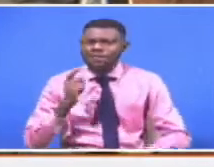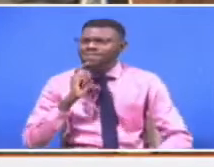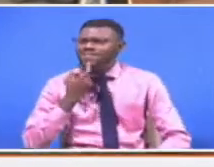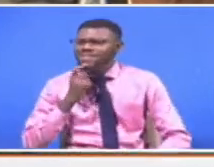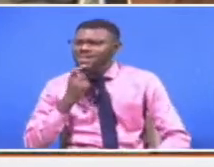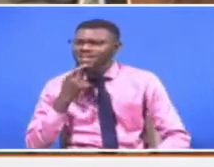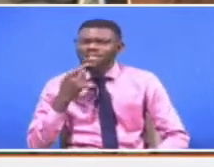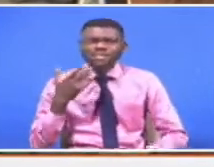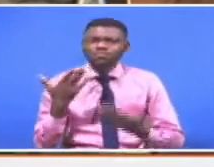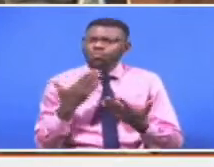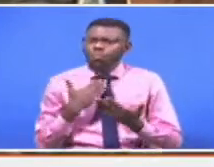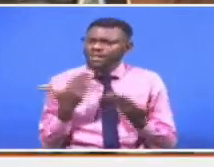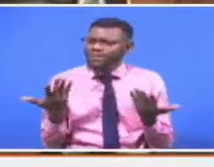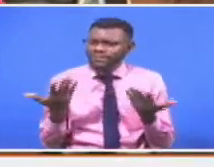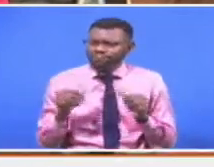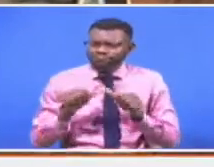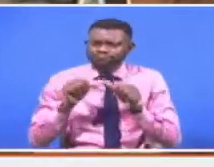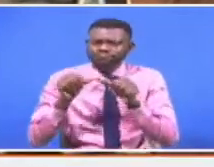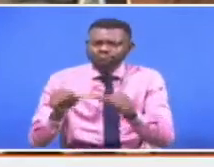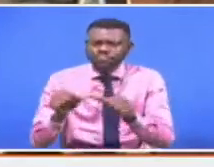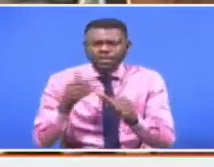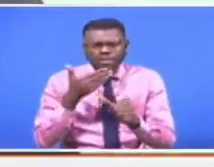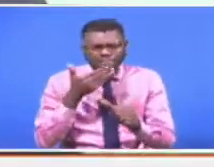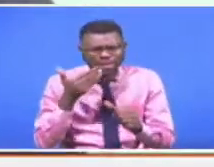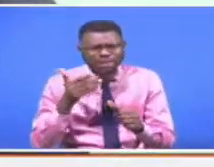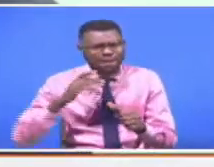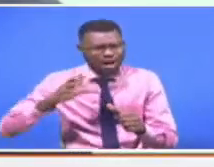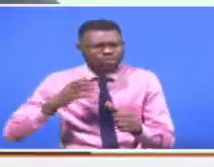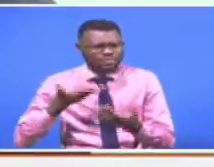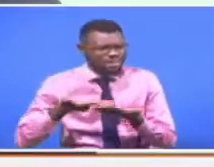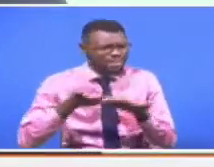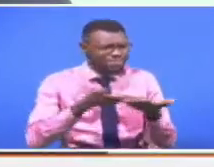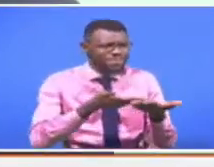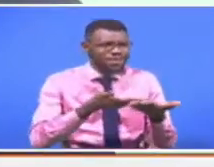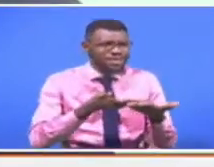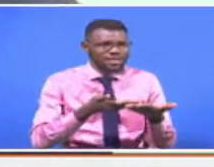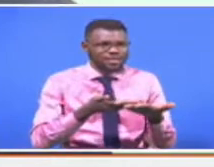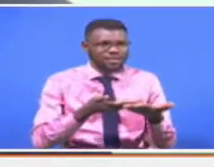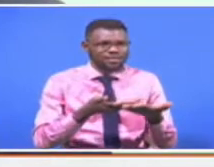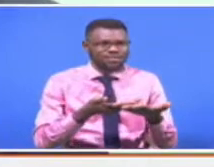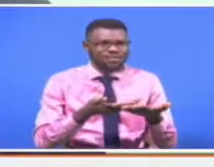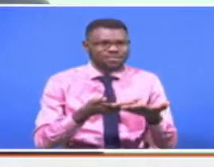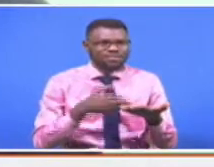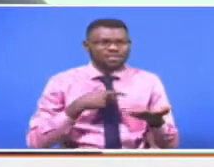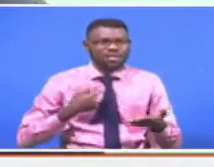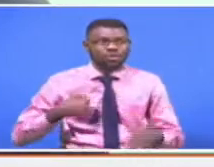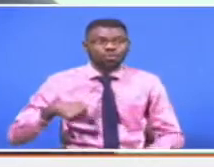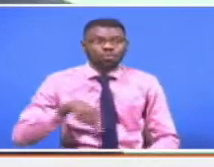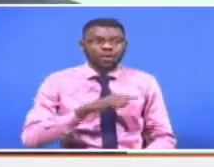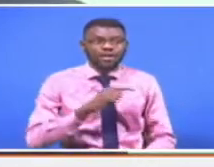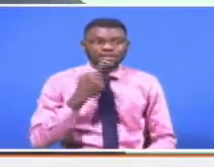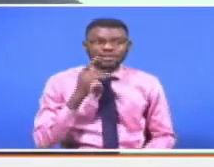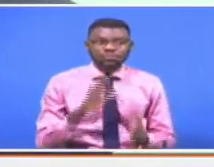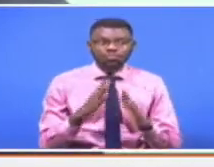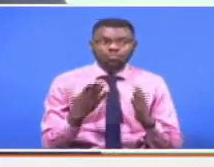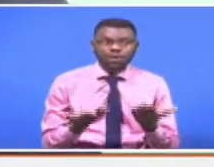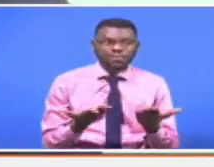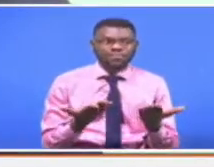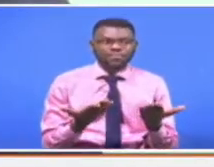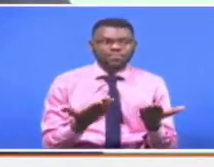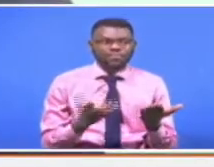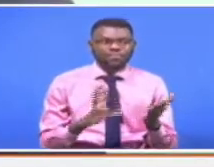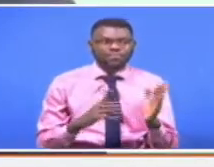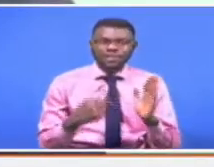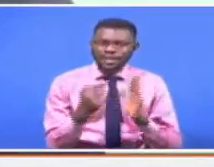nikasema mbona msikimbie pale kujua ni nini inaendelea. Tumesema hiyo statement ya